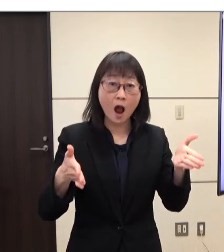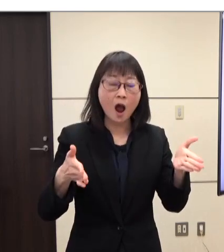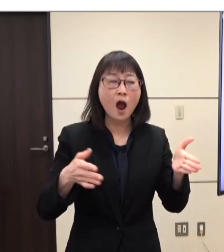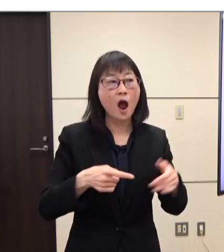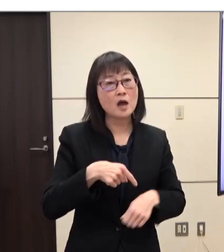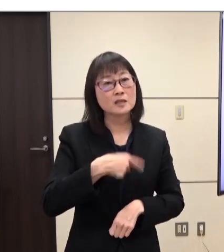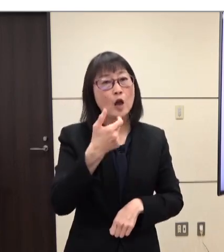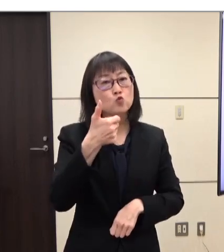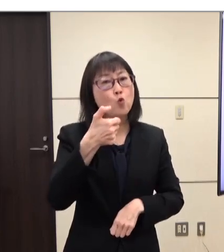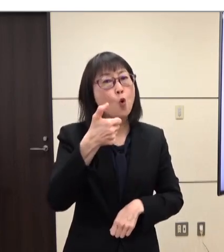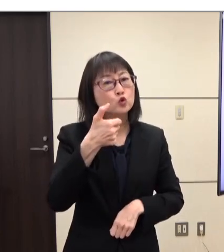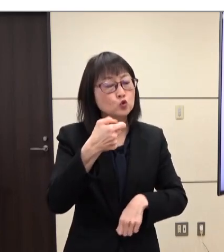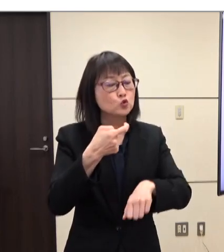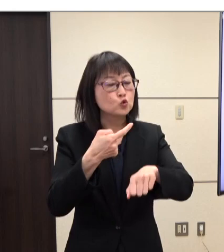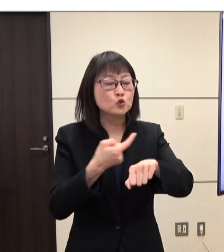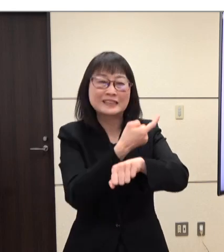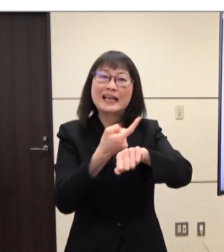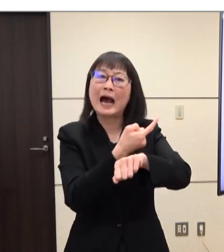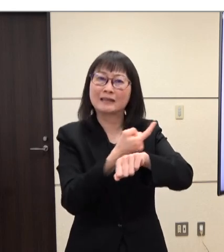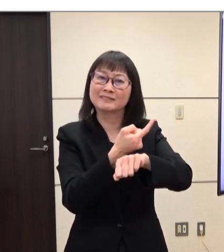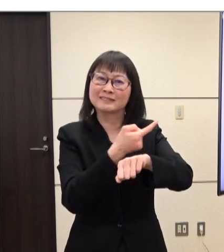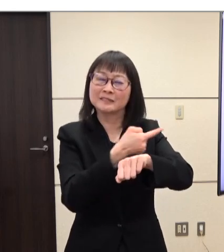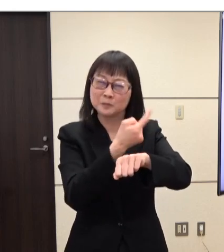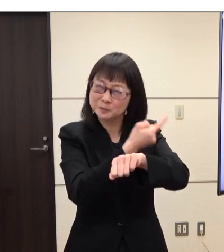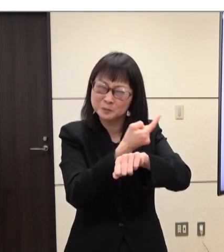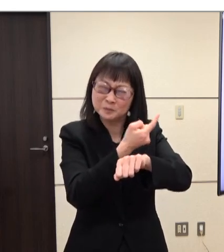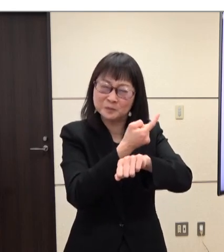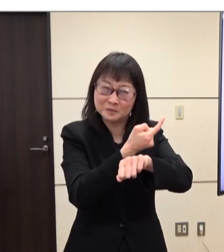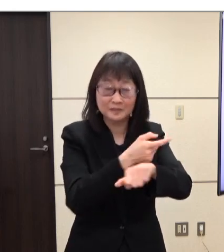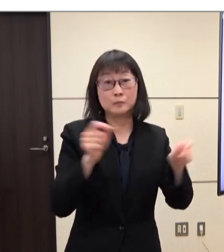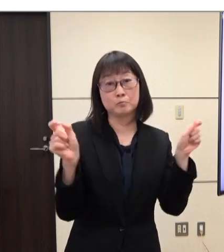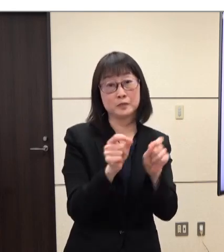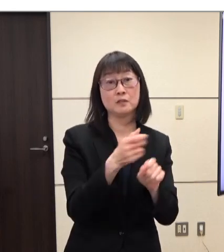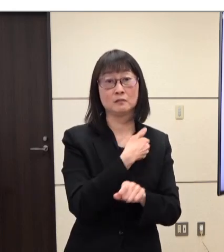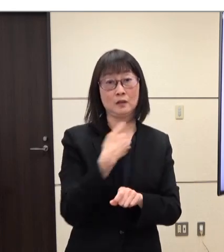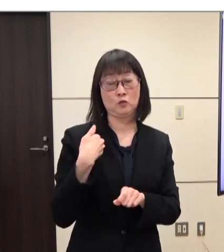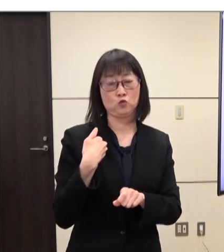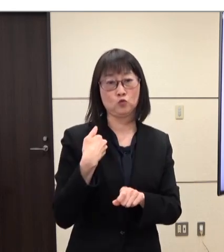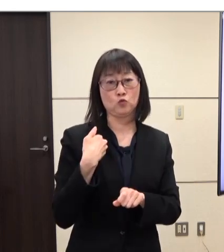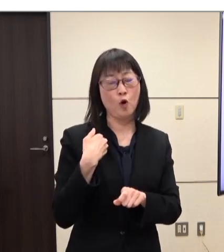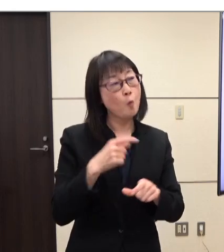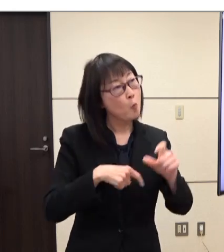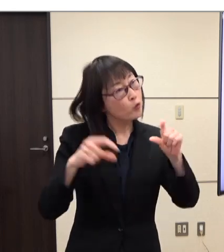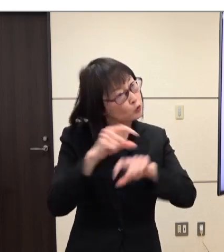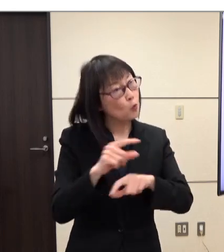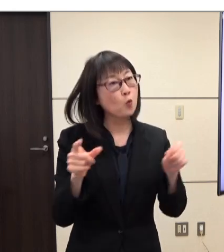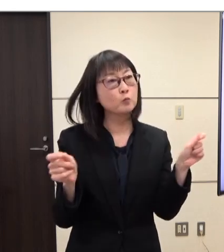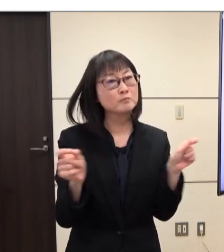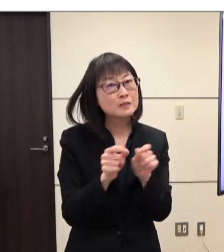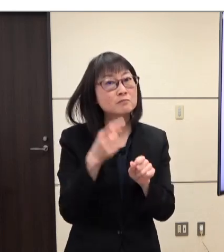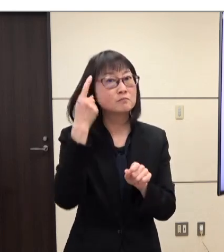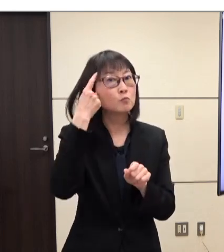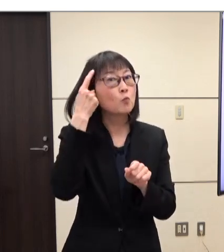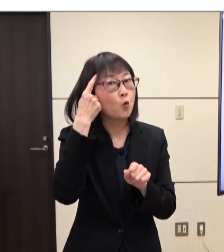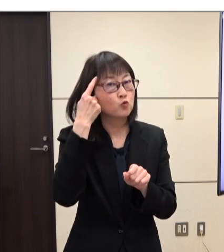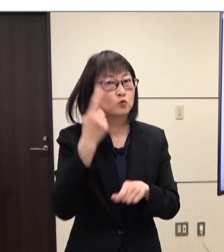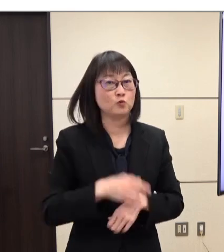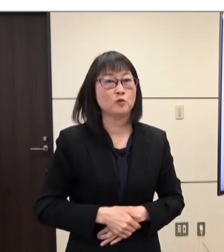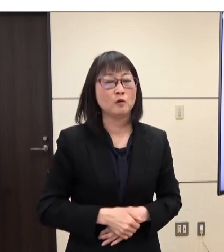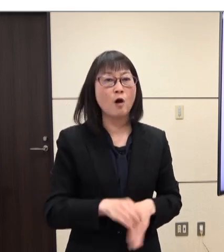まあ、こんなもんじゃないだろうと私は、まあ、受け止めております。まあ、いずれにしてもかなりの導入効果があろうかというふうに思います。